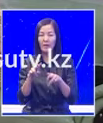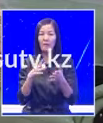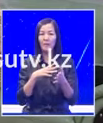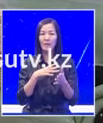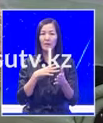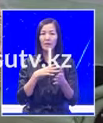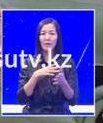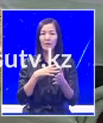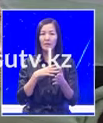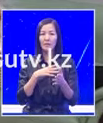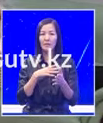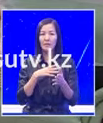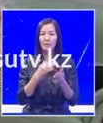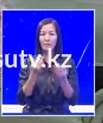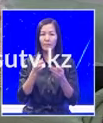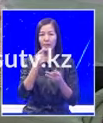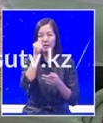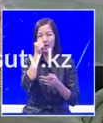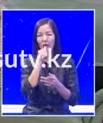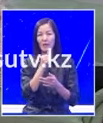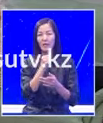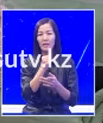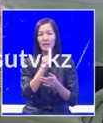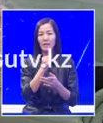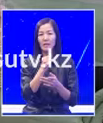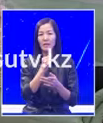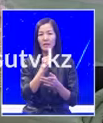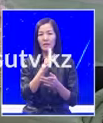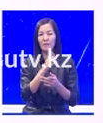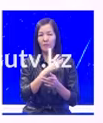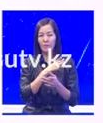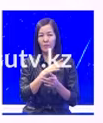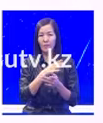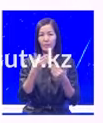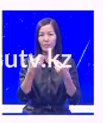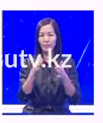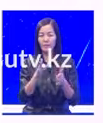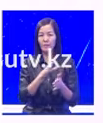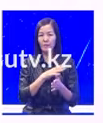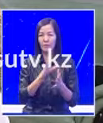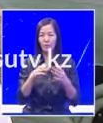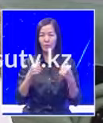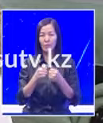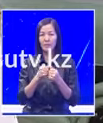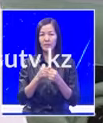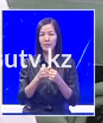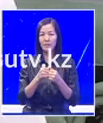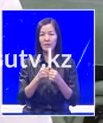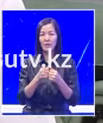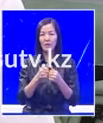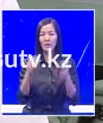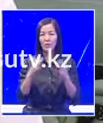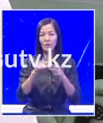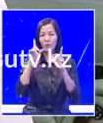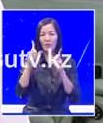осы әйелдің жүктілігін сақтаған осы міне бүгін осындай қуанышқа ортақ болып отырмыз. Семьясына барып міне бүгін осындай қуанышты келіп